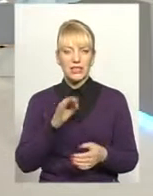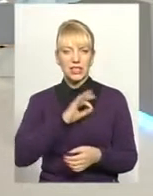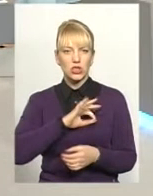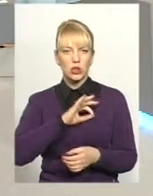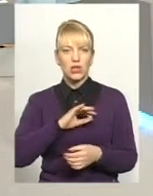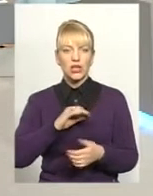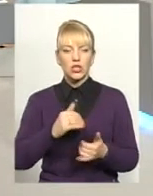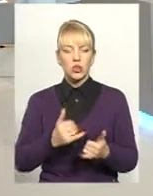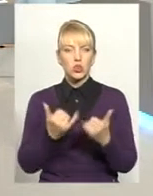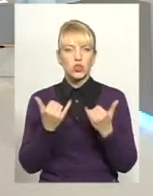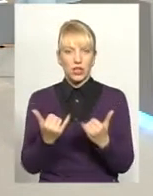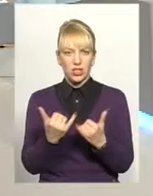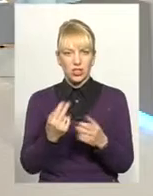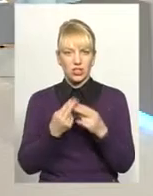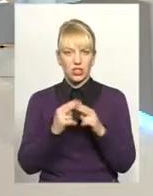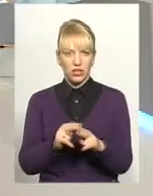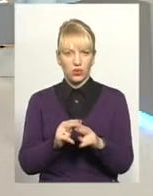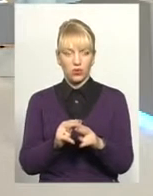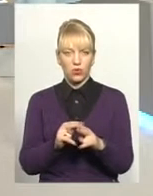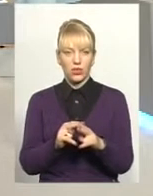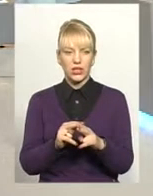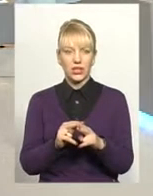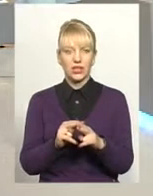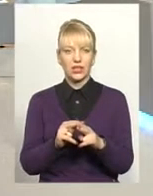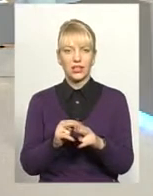найсучасніші технології.